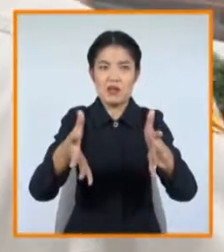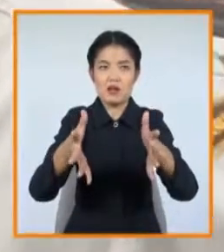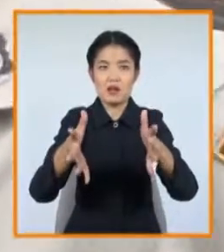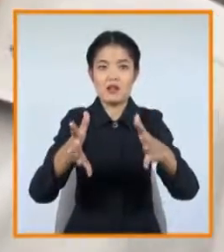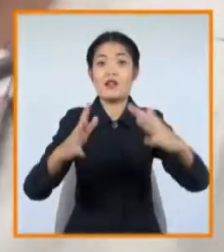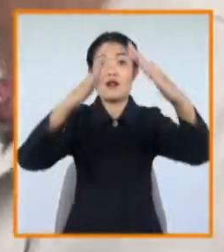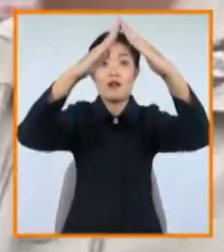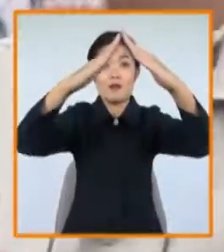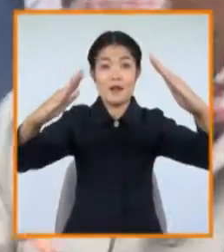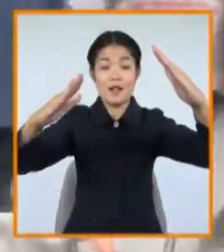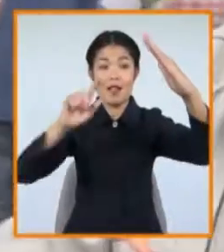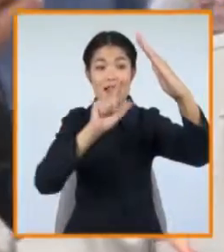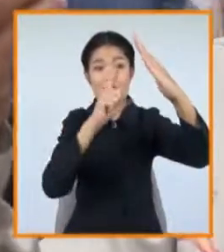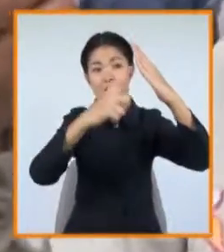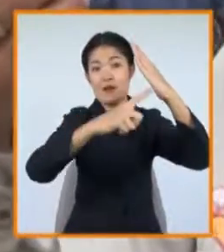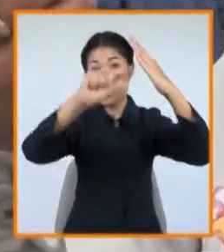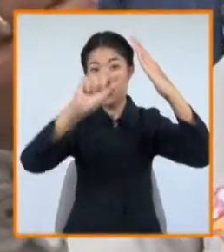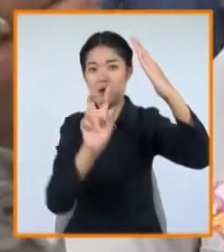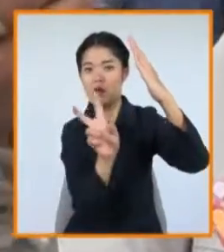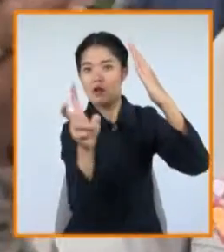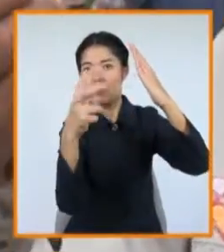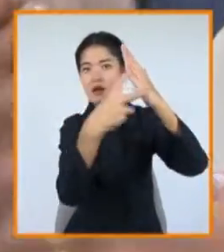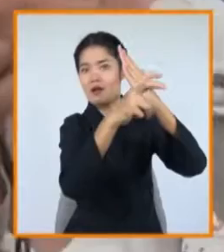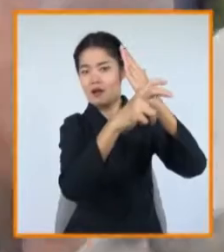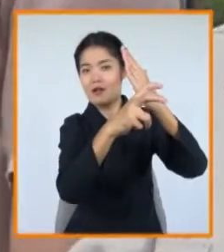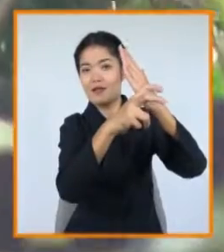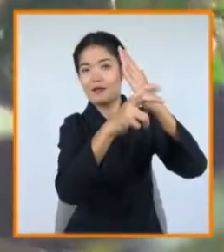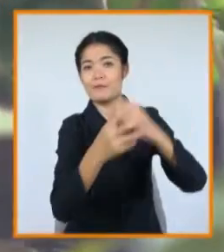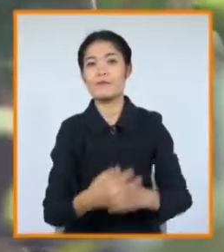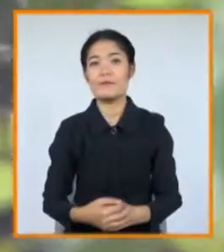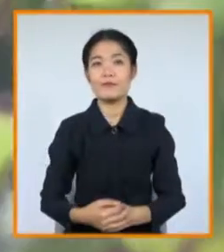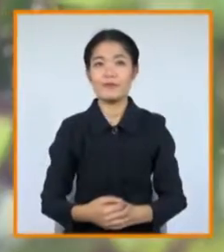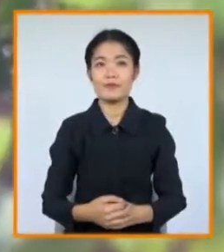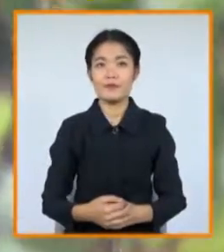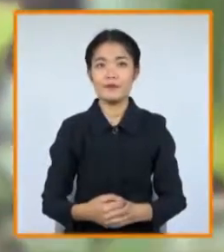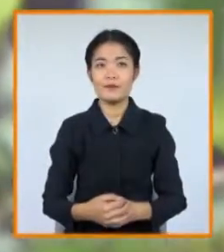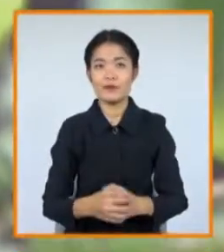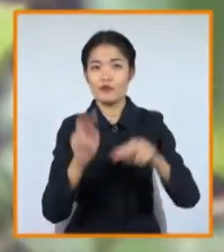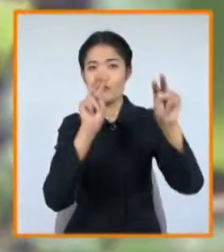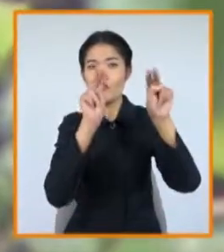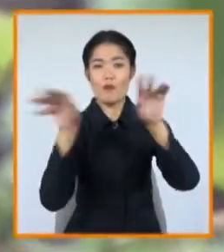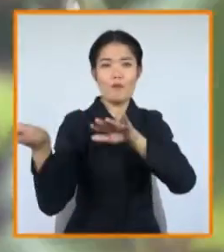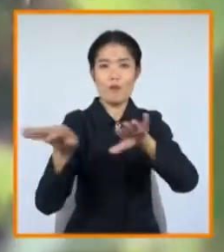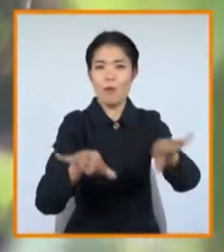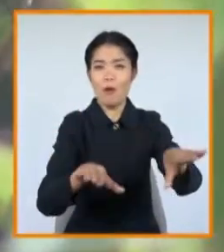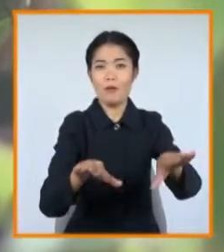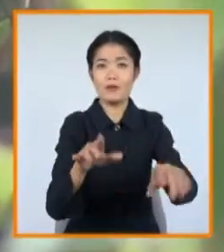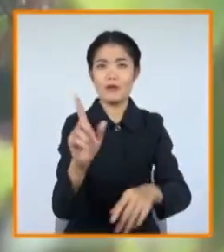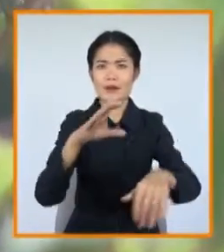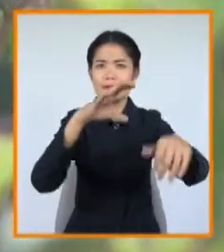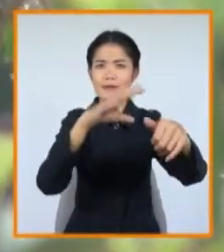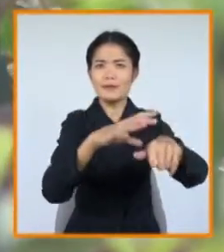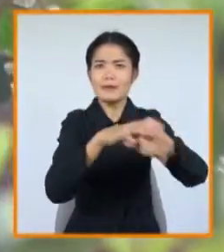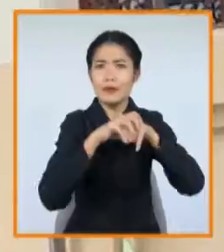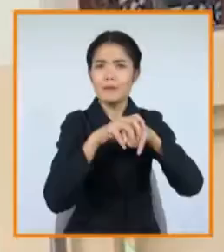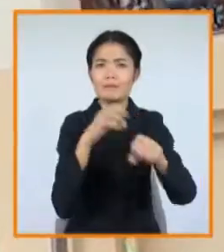บนบริเวณใบระกาของศาลาวัดค่ะ ใช่ค่ะหลังจากที่จดจ่อจ้องเตรียมแผนว่าจะไปจับงู